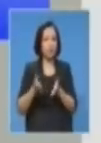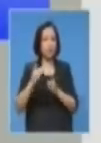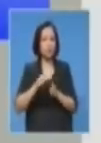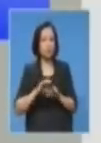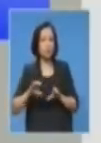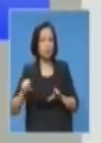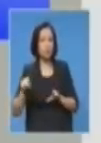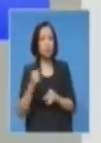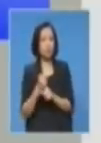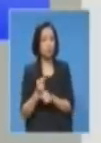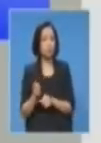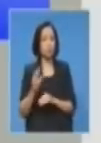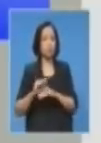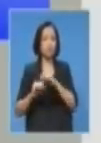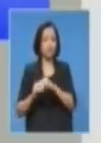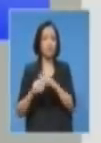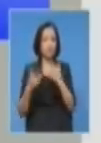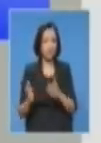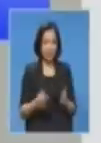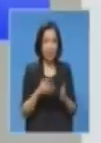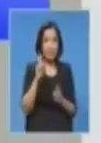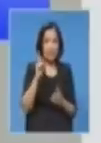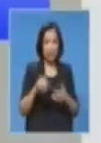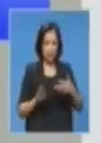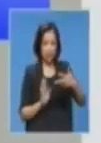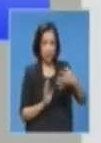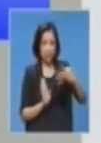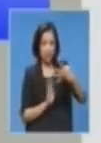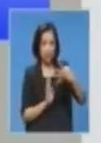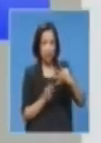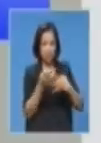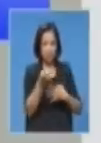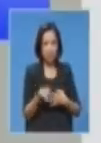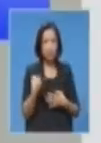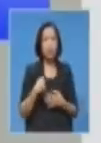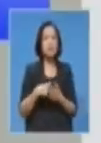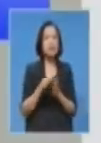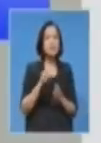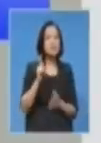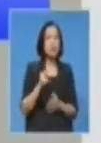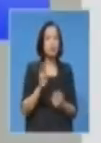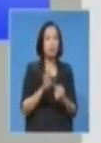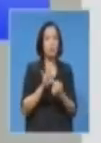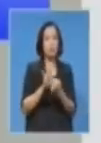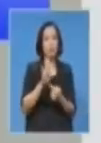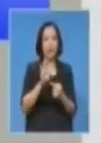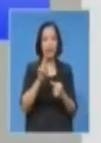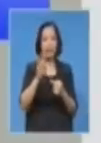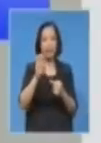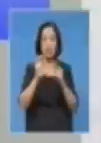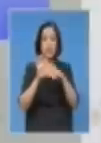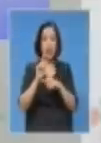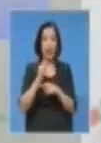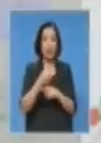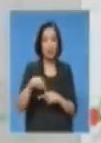อันที่2ก็คือจากแบริ่งสมุทรปราการเป็นการต่อขยายในเรื่องของ BTS ออกไปนะครับอันนี้ก็อยู่ในระหว่างการก่อสร้างนะครับส่